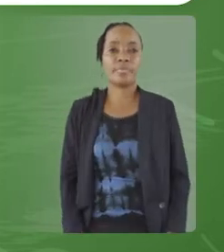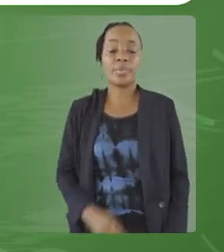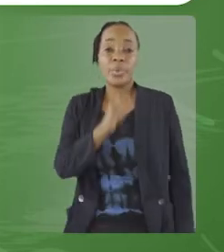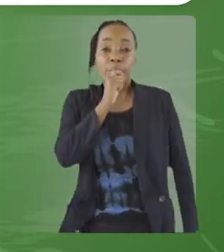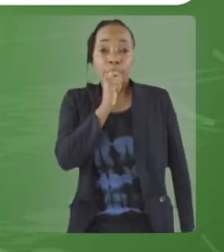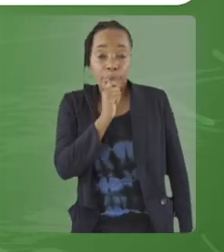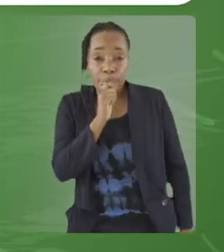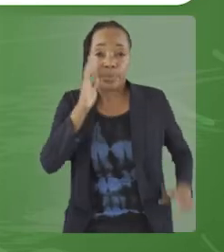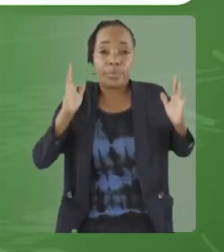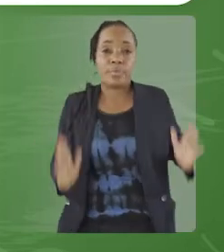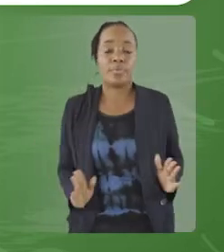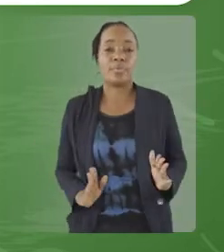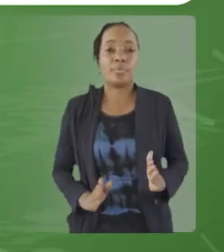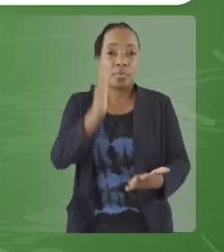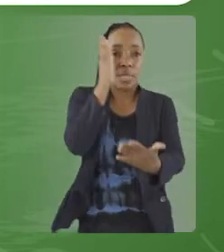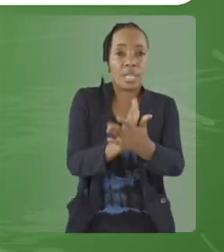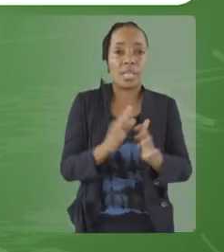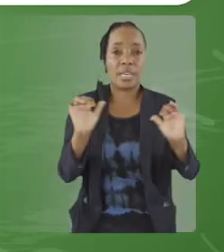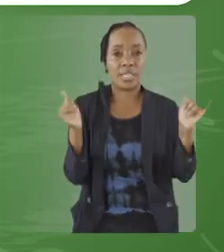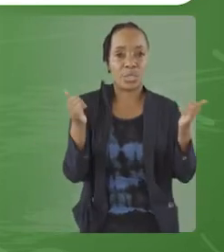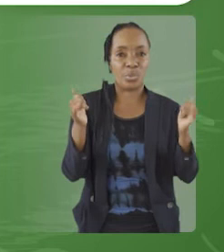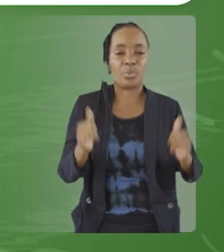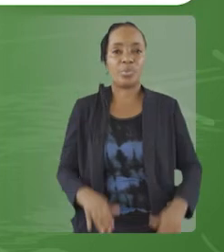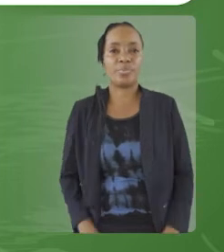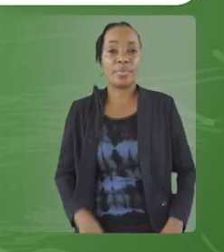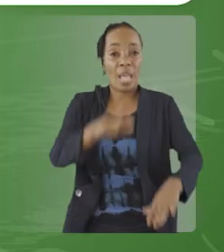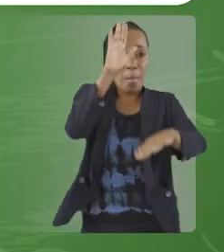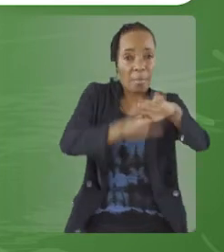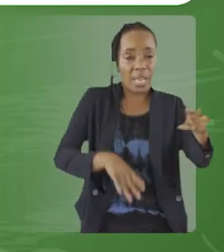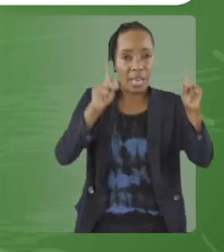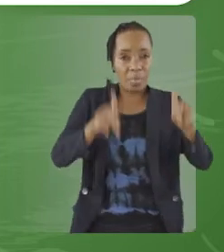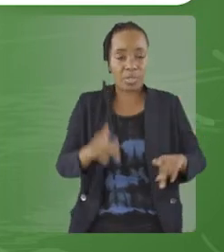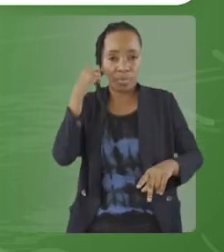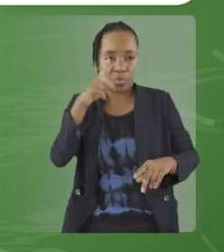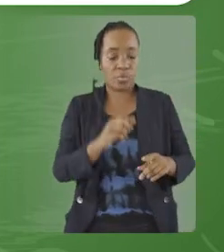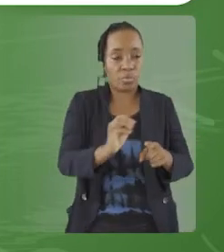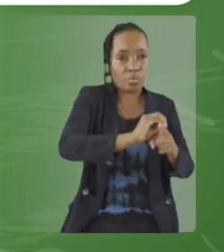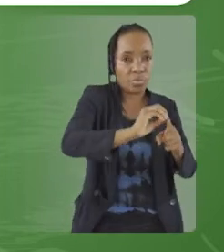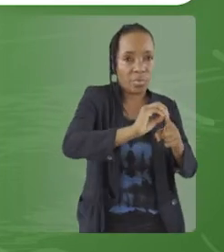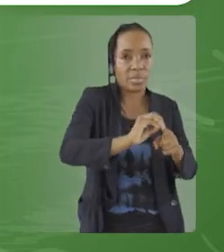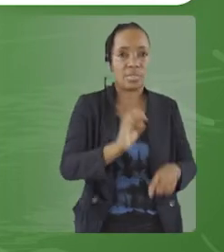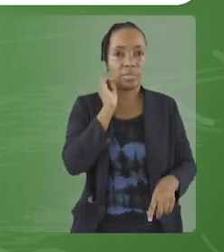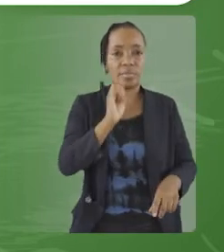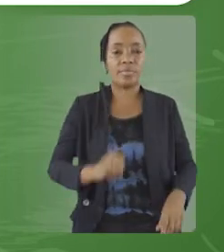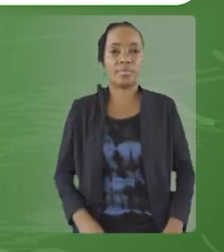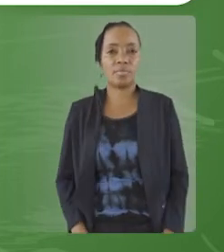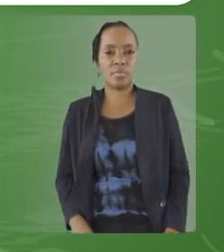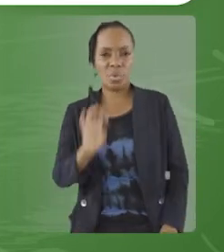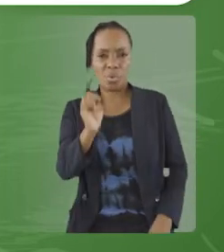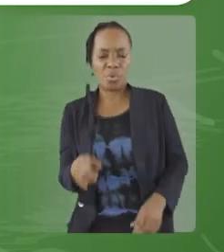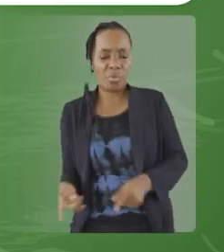L'arbitre arrête le jeu et appelle les soigneurs qui rentrent sur le